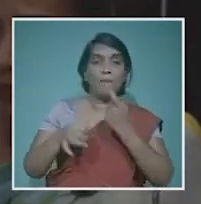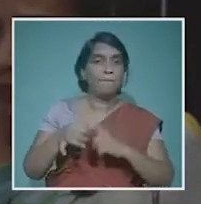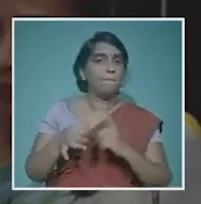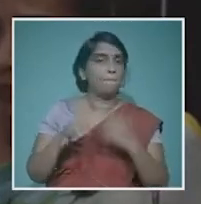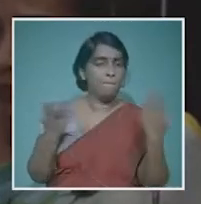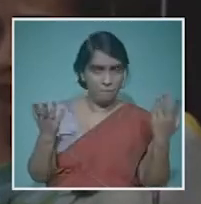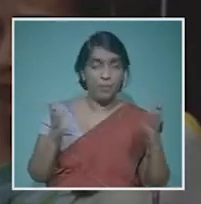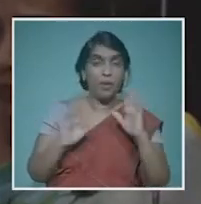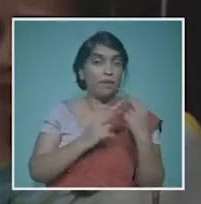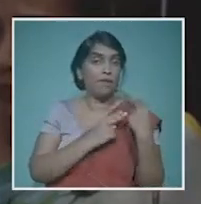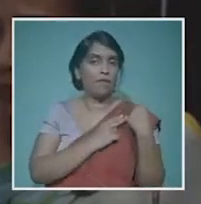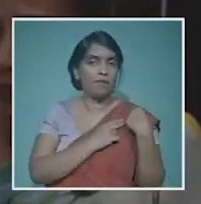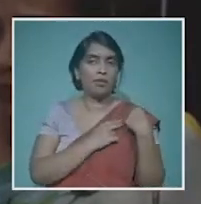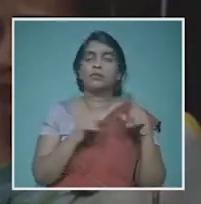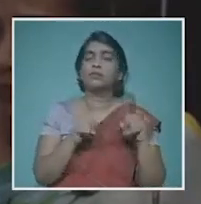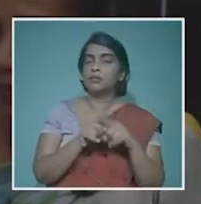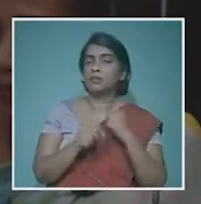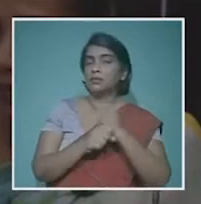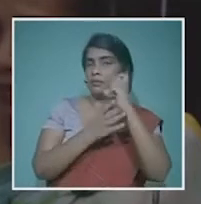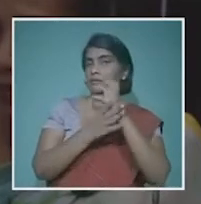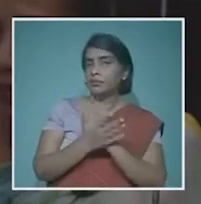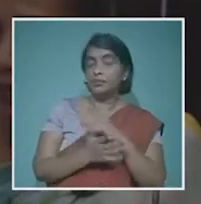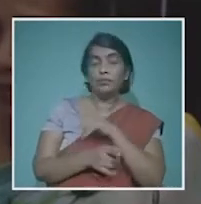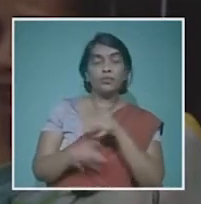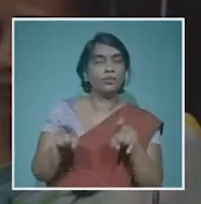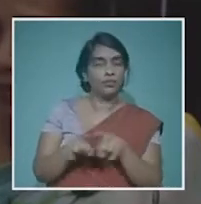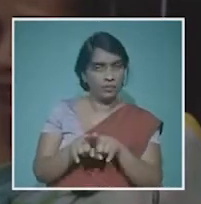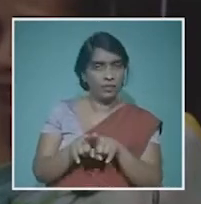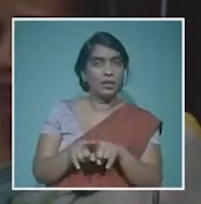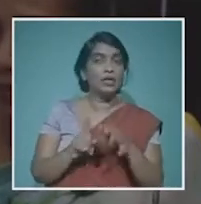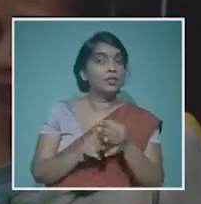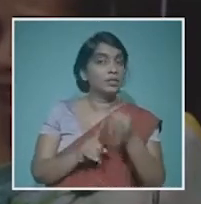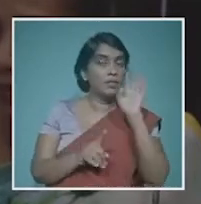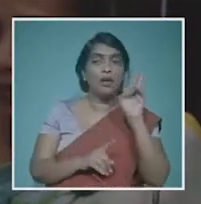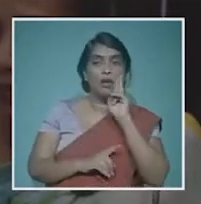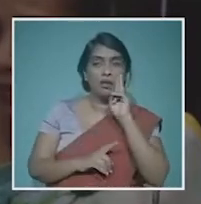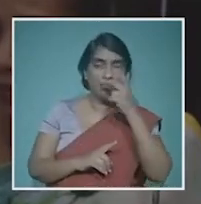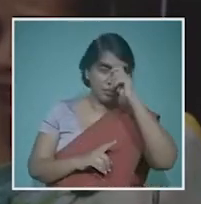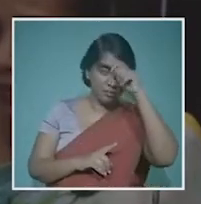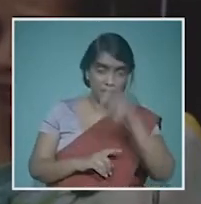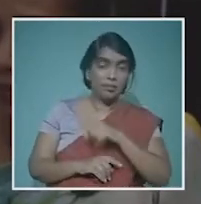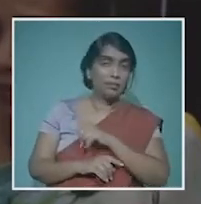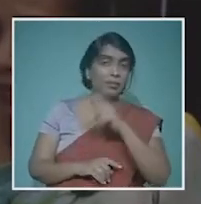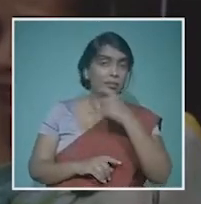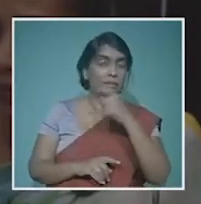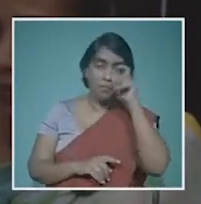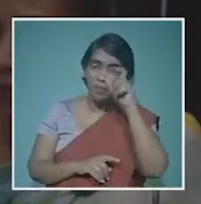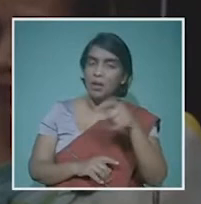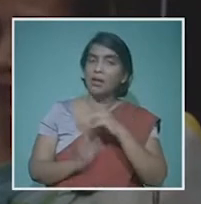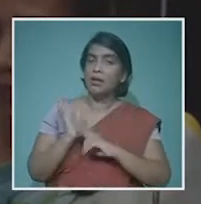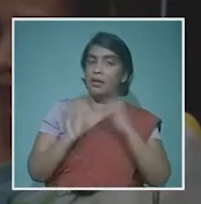අපි වගවීමක් ඇති කරමු ආණ්ඩුක්‍රම ව්‍යවස්ථාවට. ඒක තමයි ජනාධිපති රනිල් වික්‍රමසිංහ මහත්මයා බලන්නේ මේ